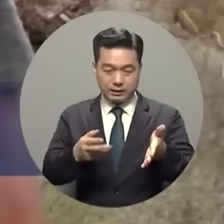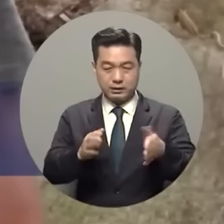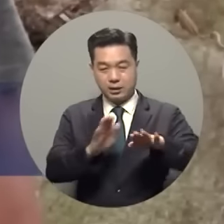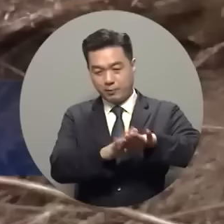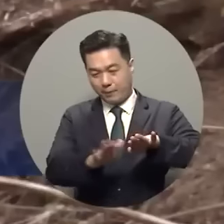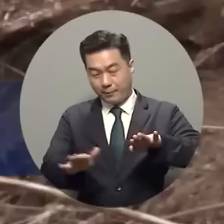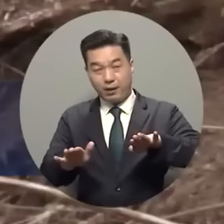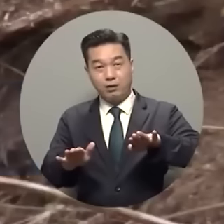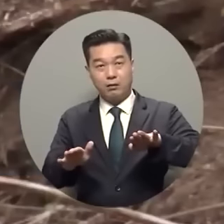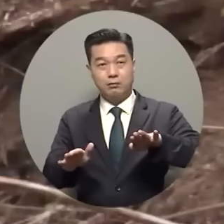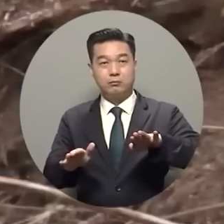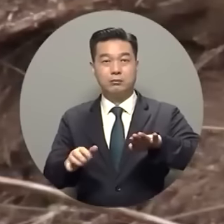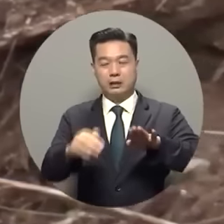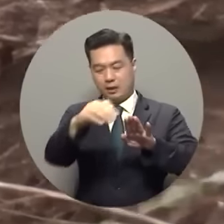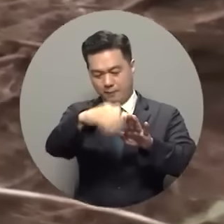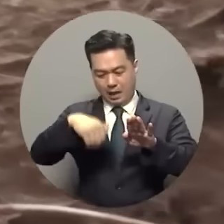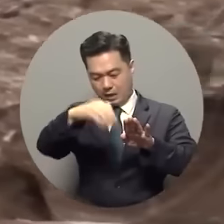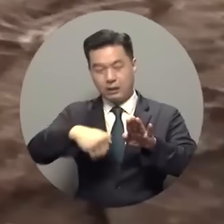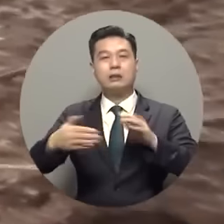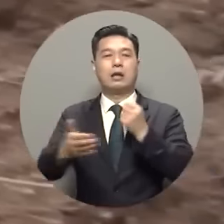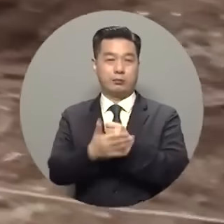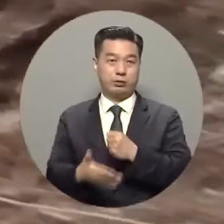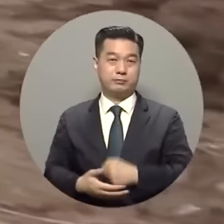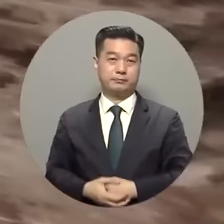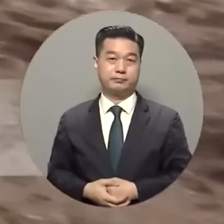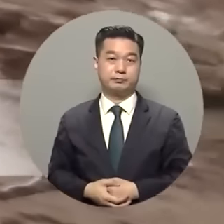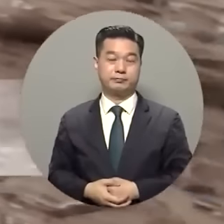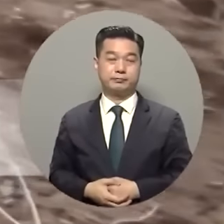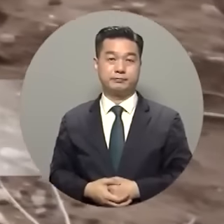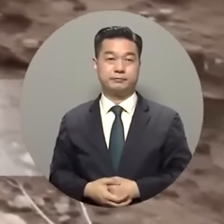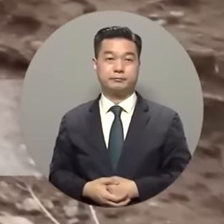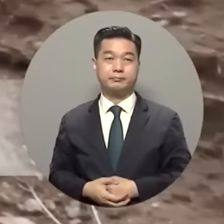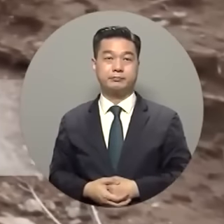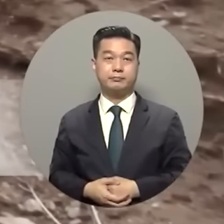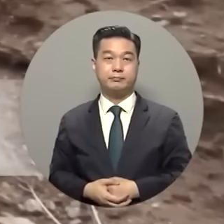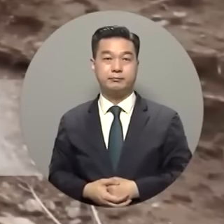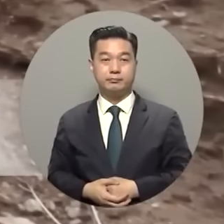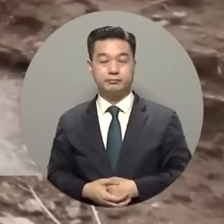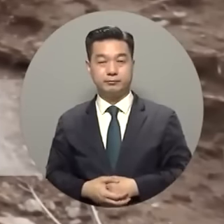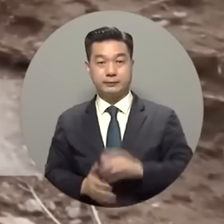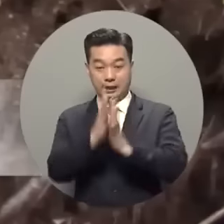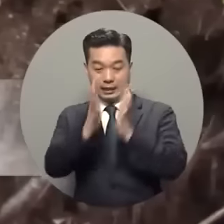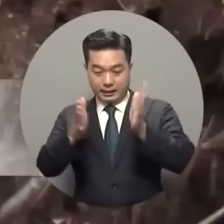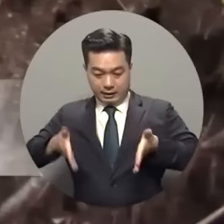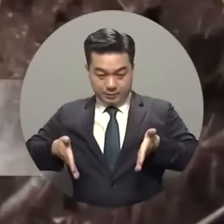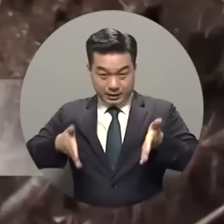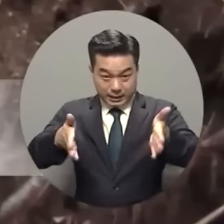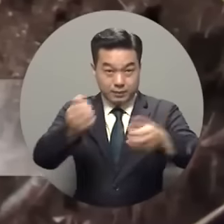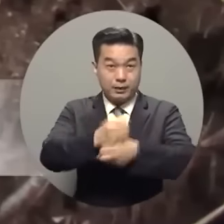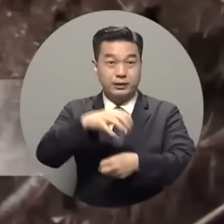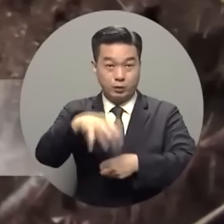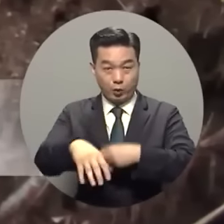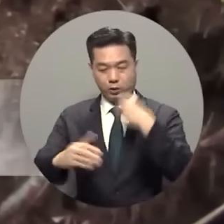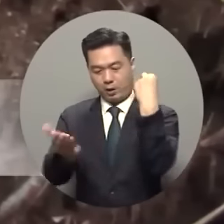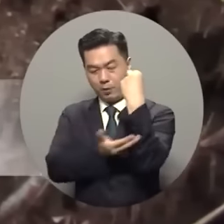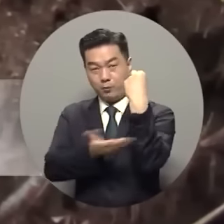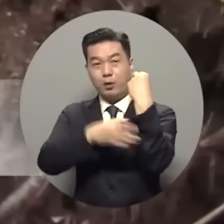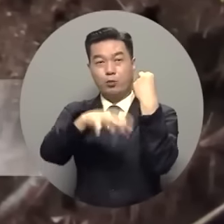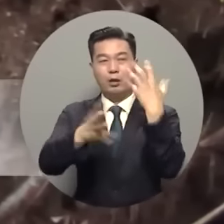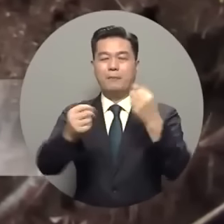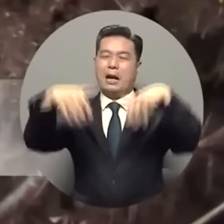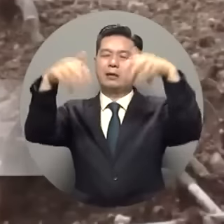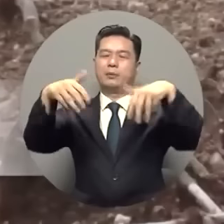매주는 발 임도와 벌목지 산사태가 반복되고 있지만이를 관리하는 산림청은 모두 다 호우로 인한 산사태로